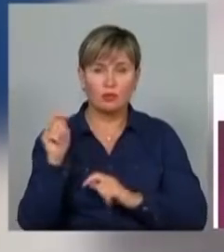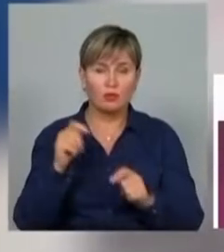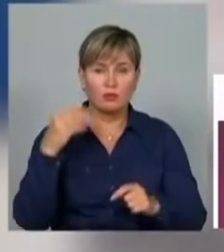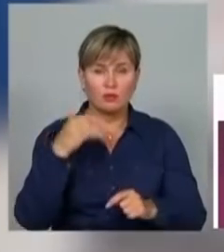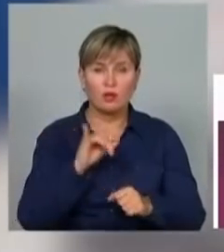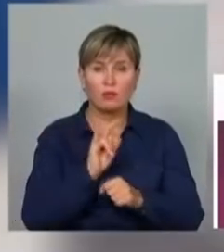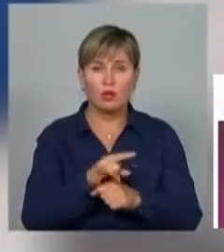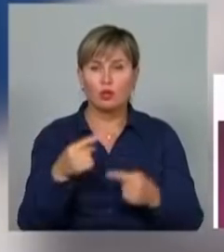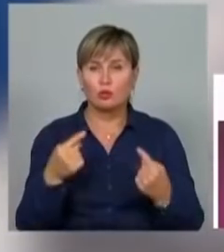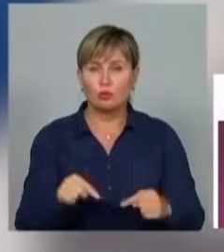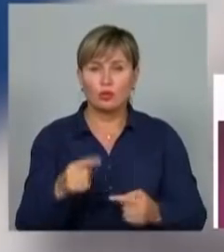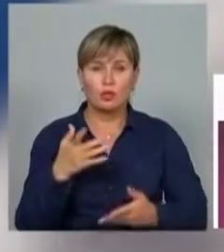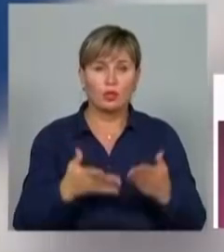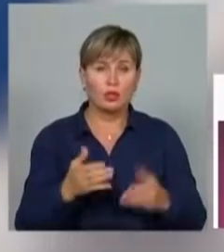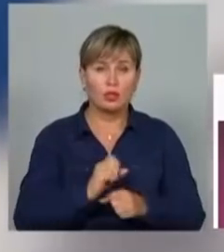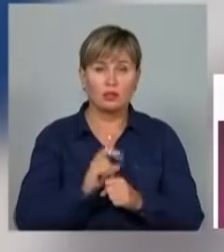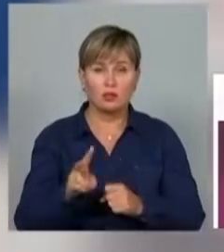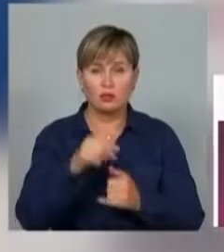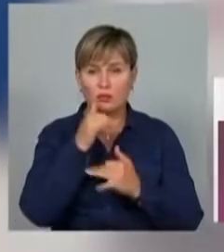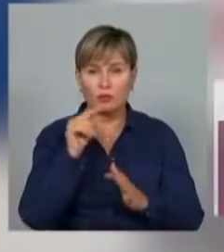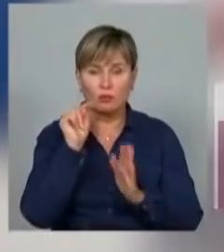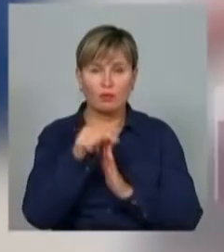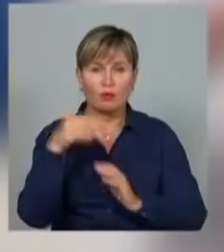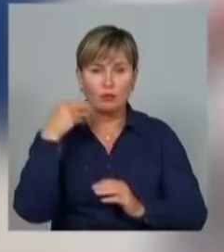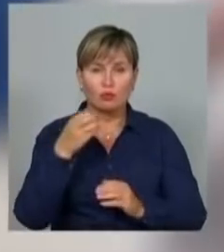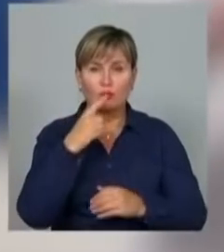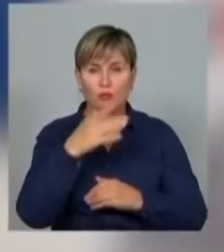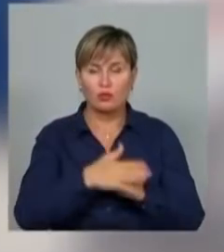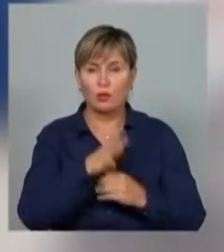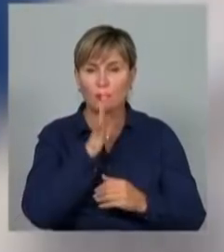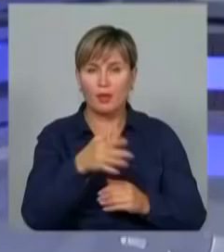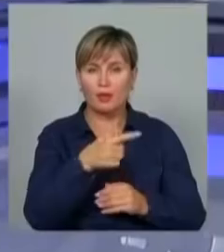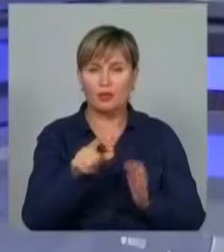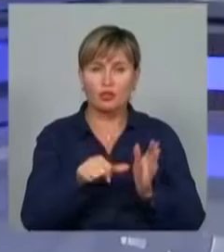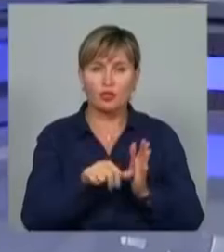обмануть других. Потому что если их депортируют, они не смогут попасть в Турцию еще ближайшие 5-6 лет.